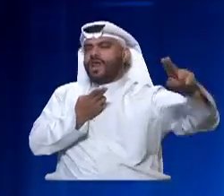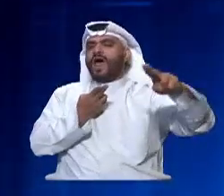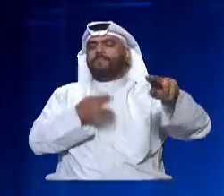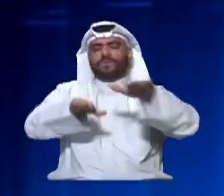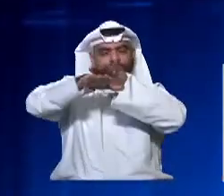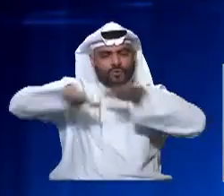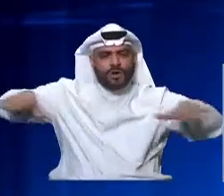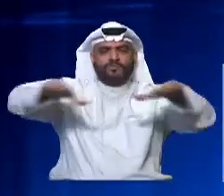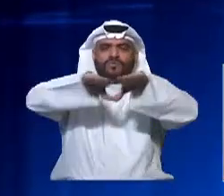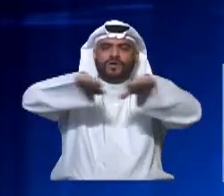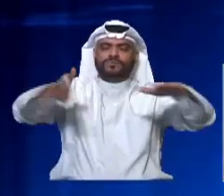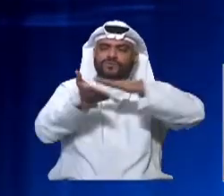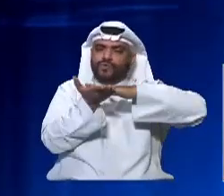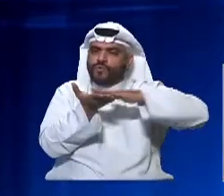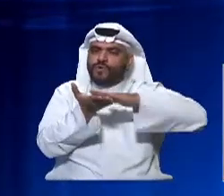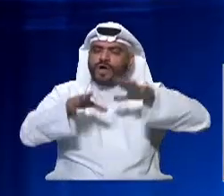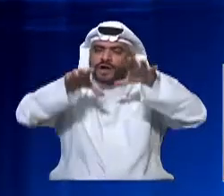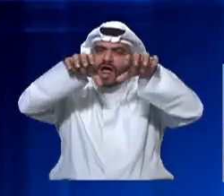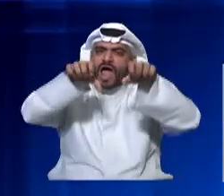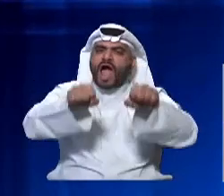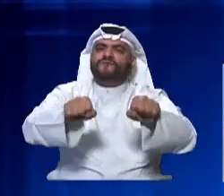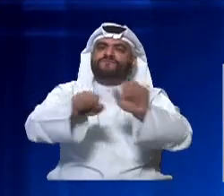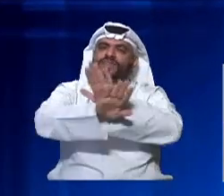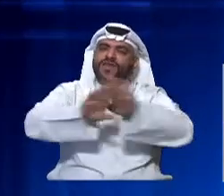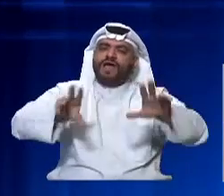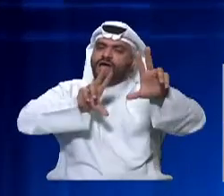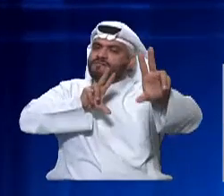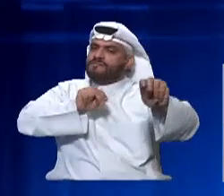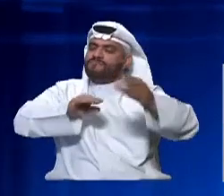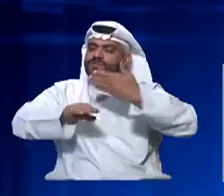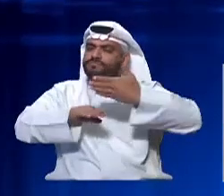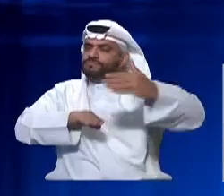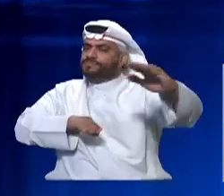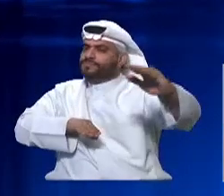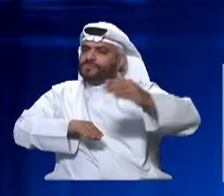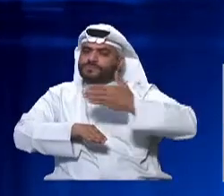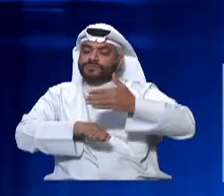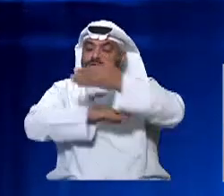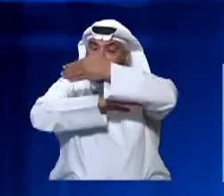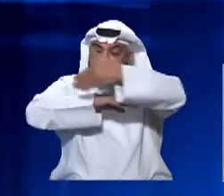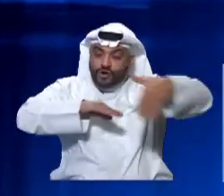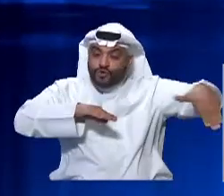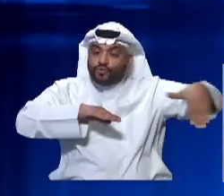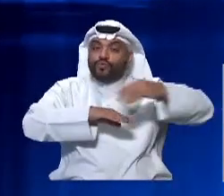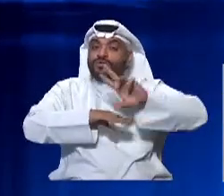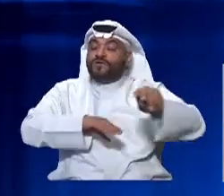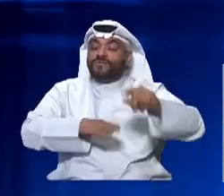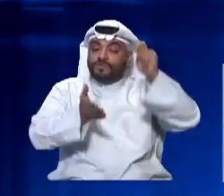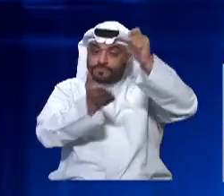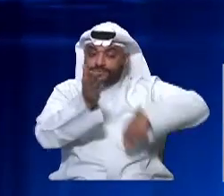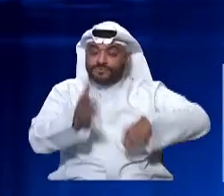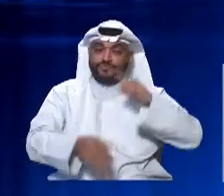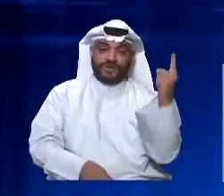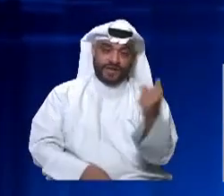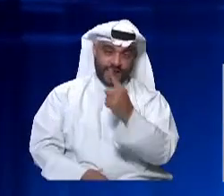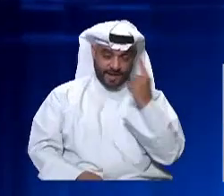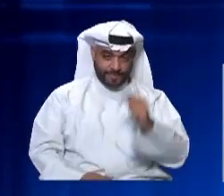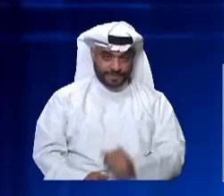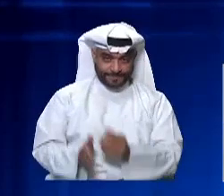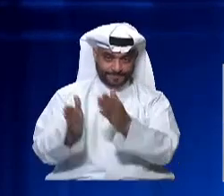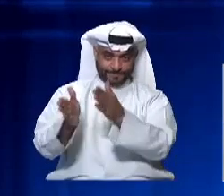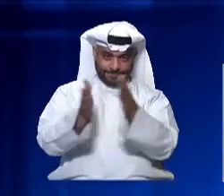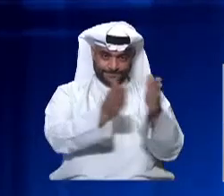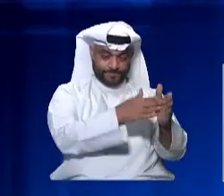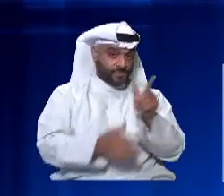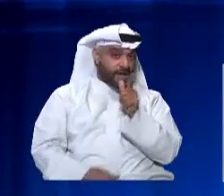الدول واستقلالها ووحدة وسلامة أراضيها وفق حدودها المعترف بها دوليا. كما